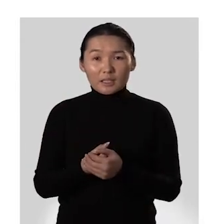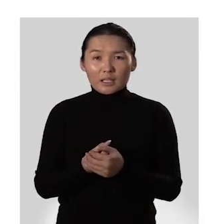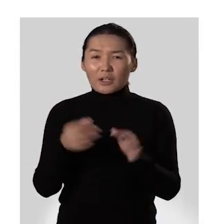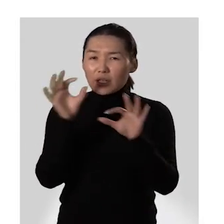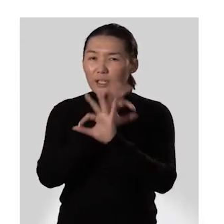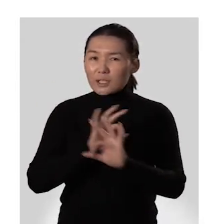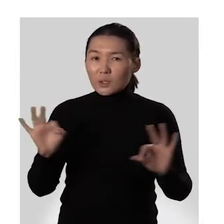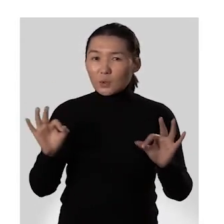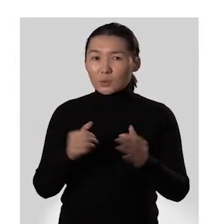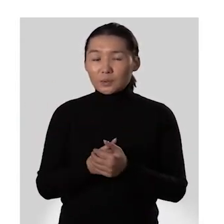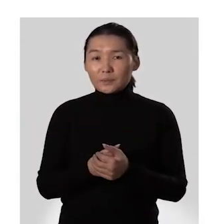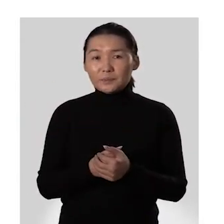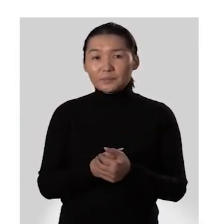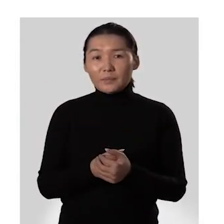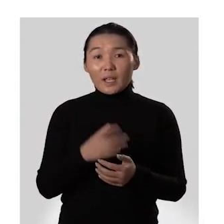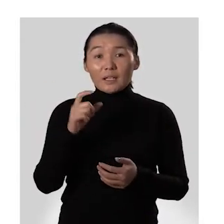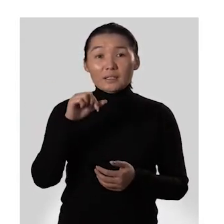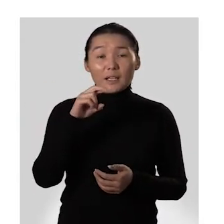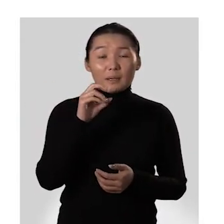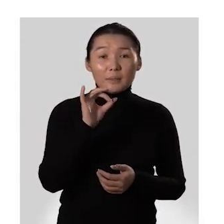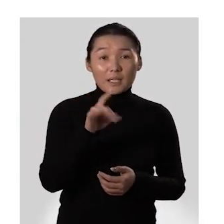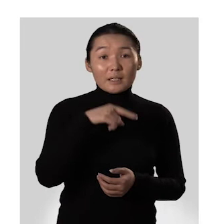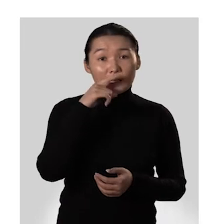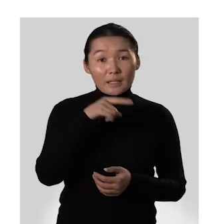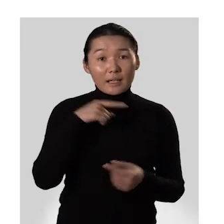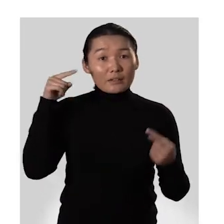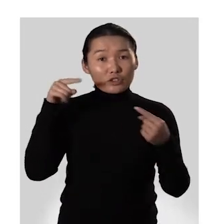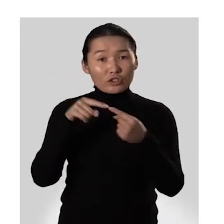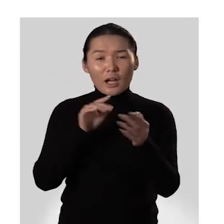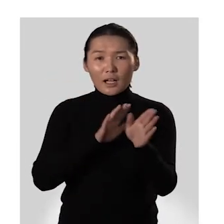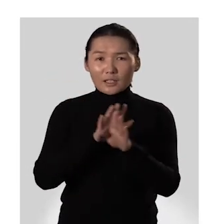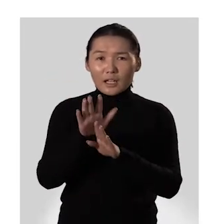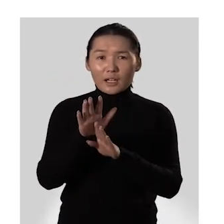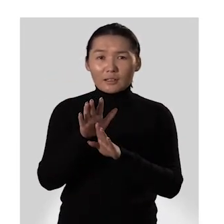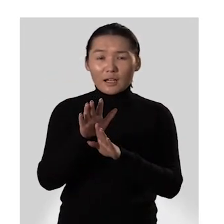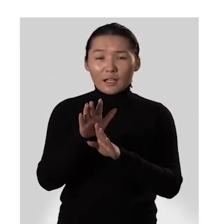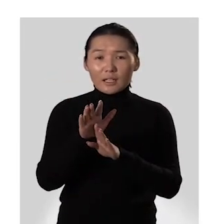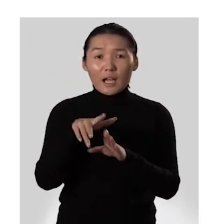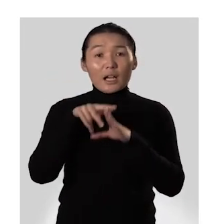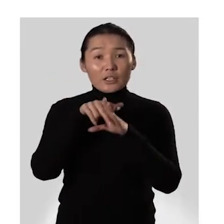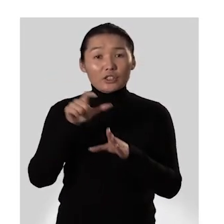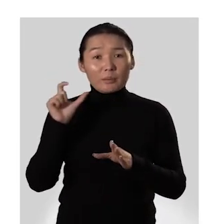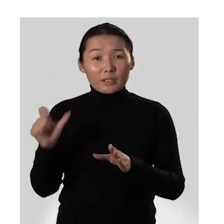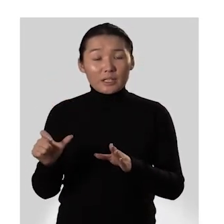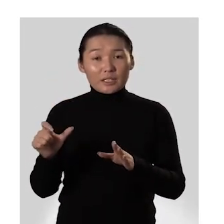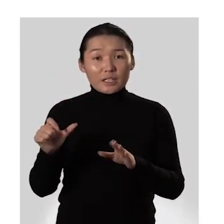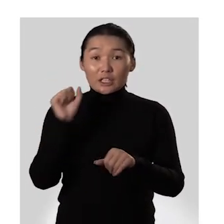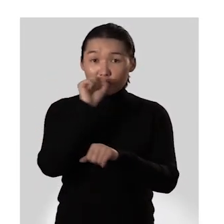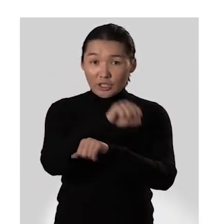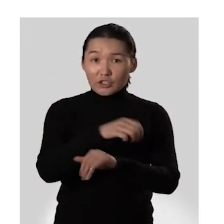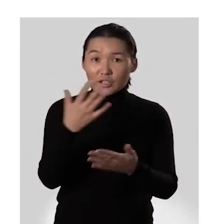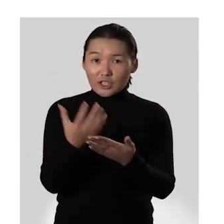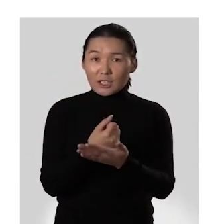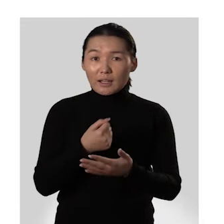сонун. Саяпкердин айтканын так аткарганда гана чабендес жеңишке жете алат.